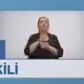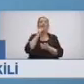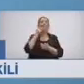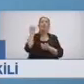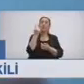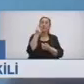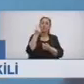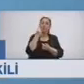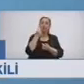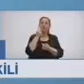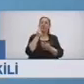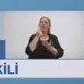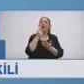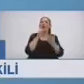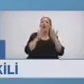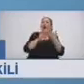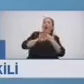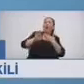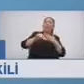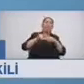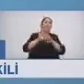hiçbir şekilde ayrışmadan,